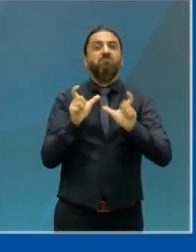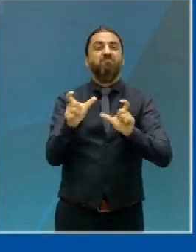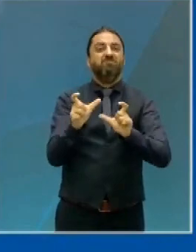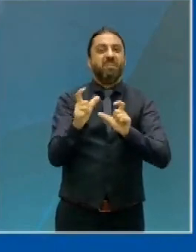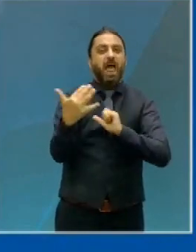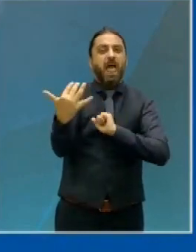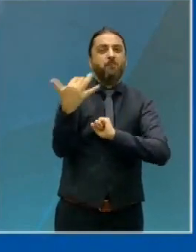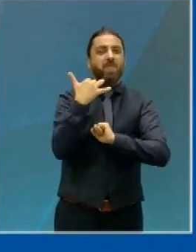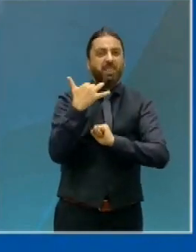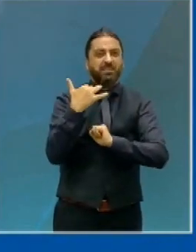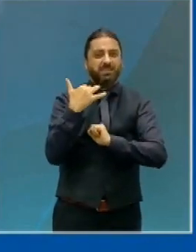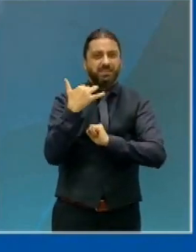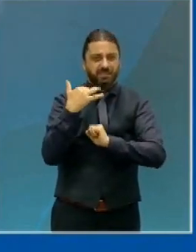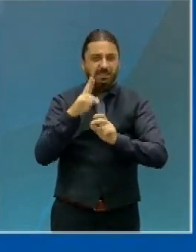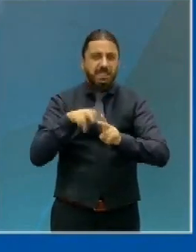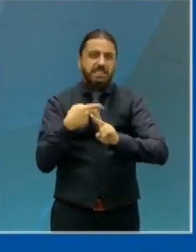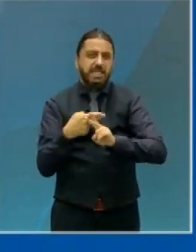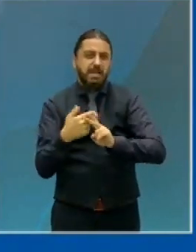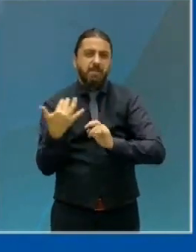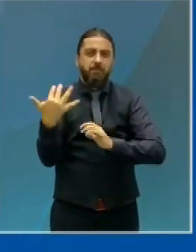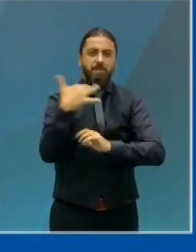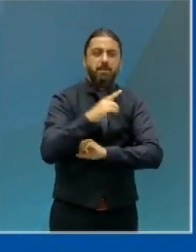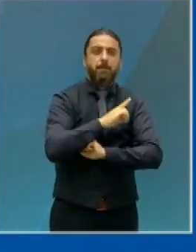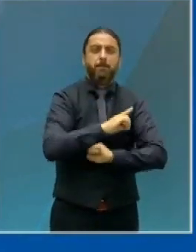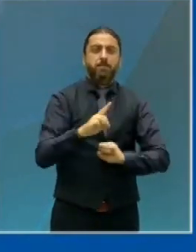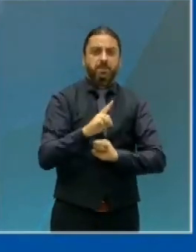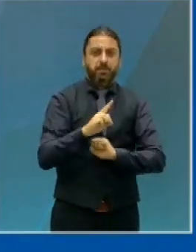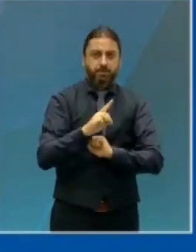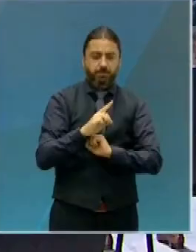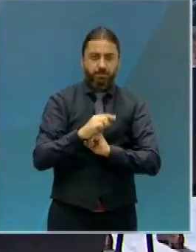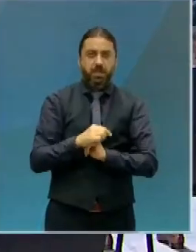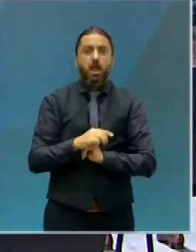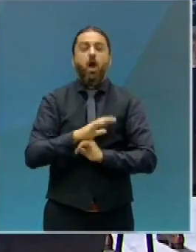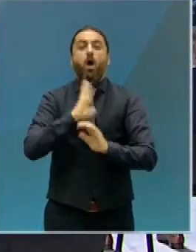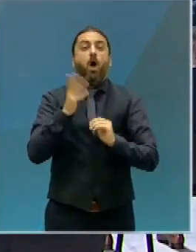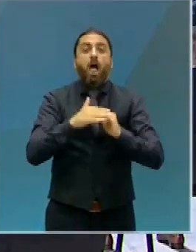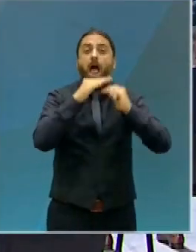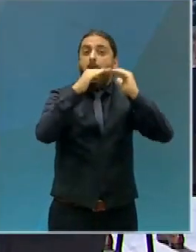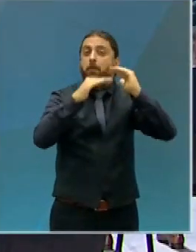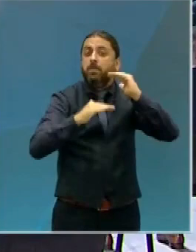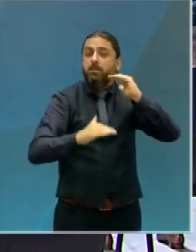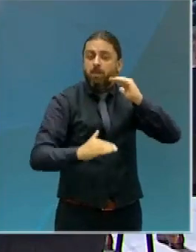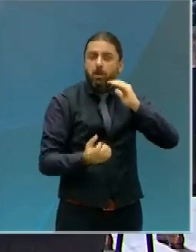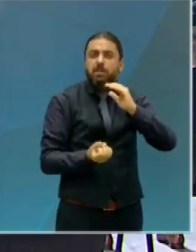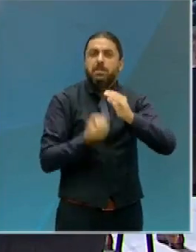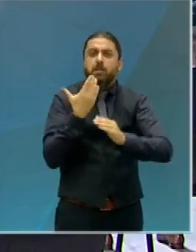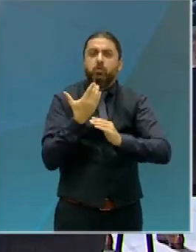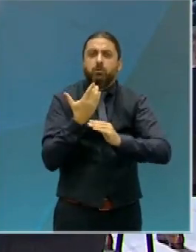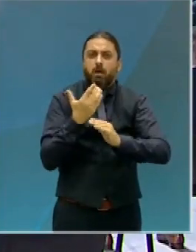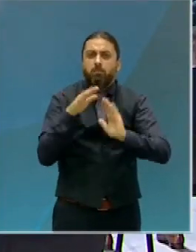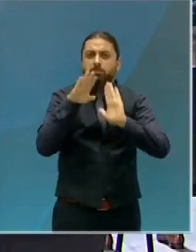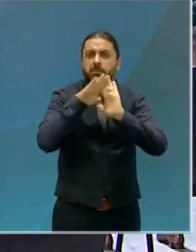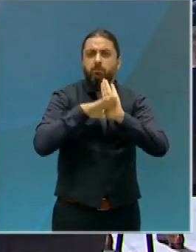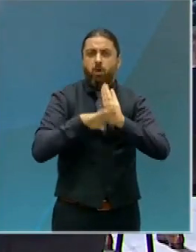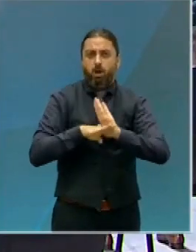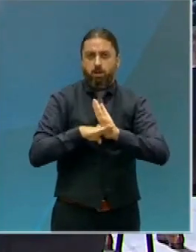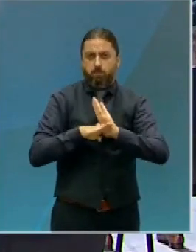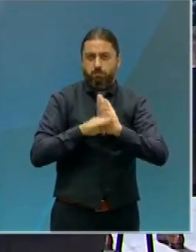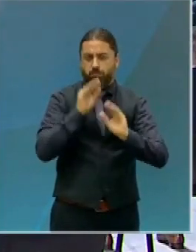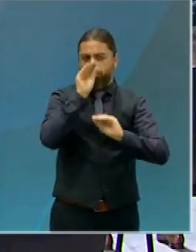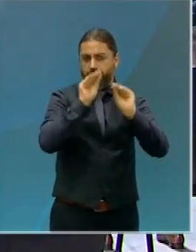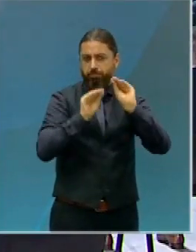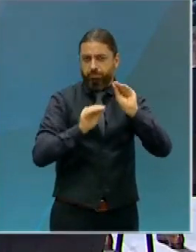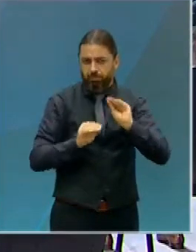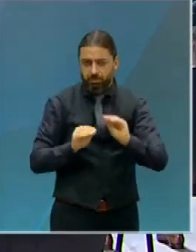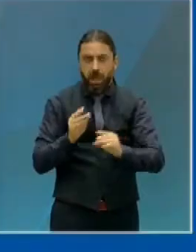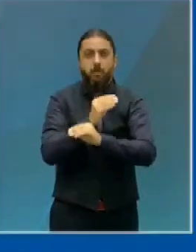τύπου. Σε κάθε επιχειρησιακό τους επίπεδο εγκαθίστανται σύγχρονα συστήματα που εξασφαλίζουν ασφαλή ροή